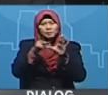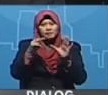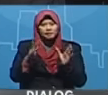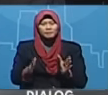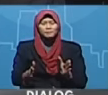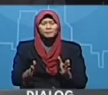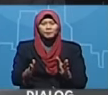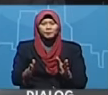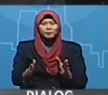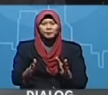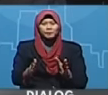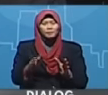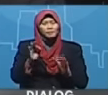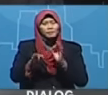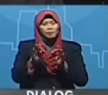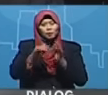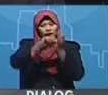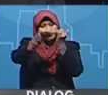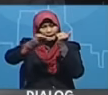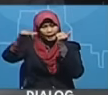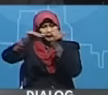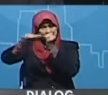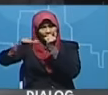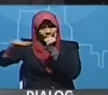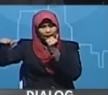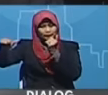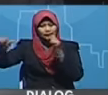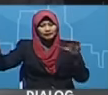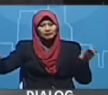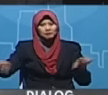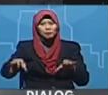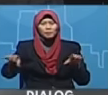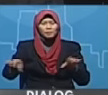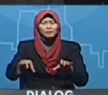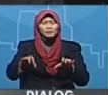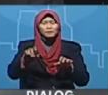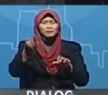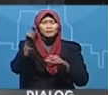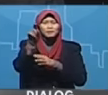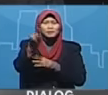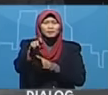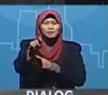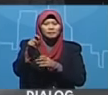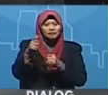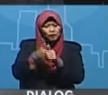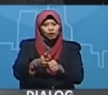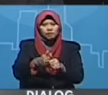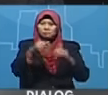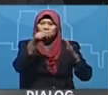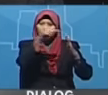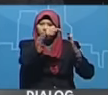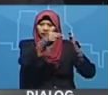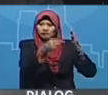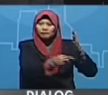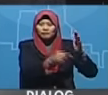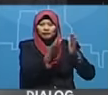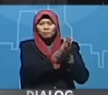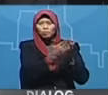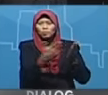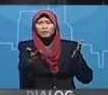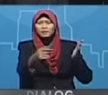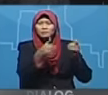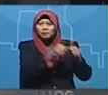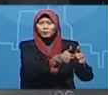kira. Apabila pengiklanan itu dibuat, mestilah akan dipenuhi. Maknanya kalau syarikat